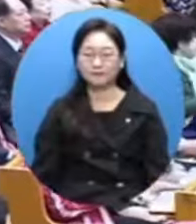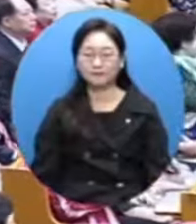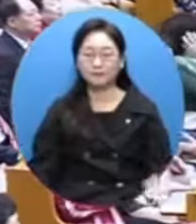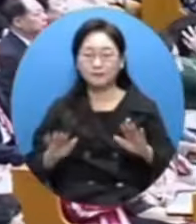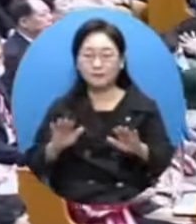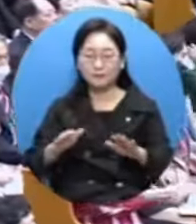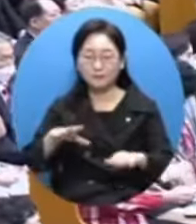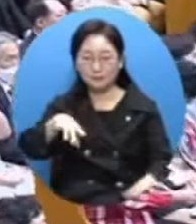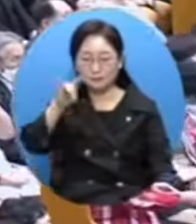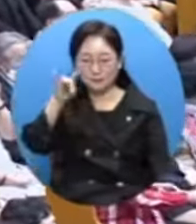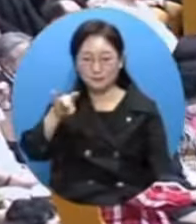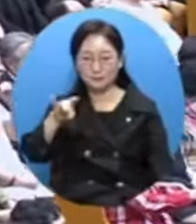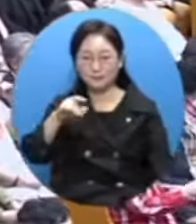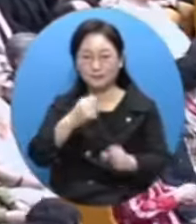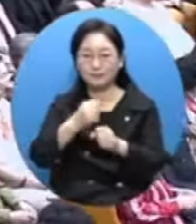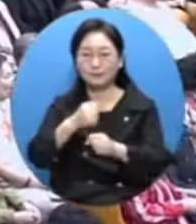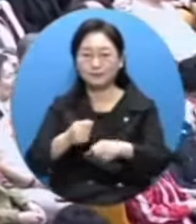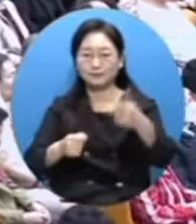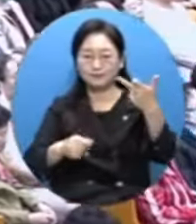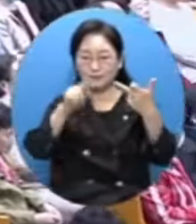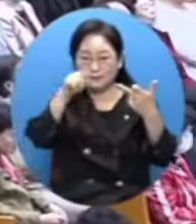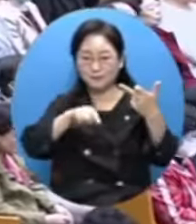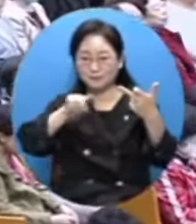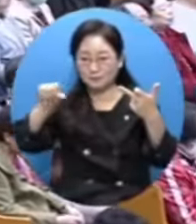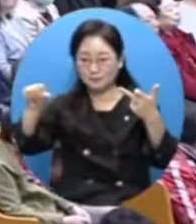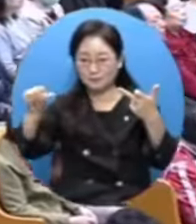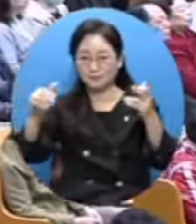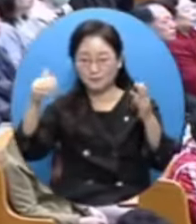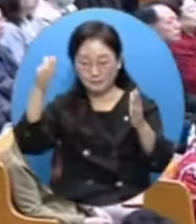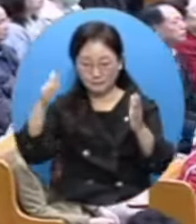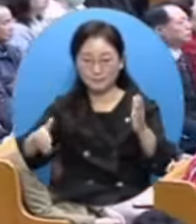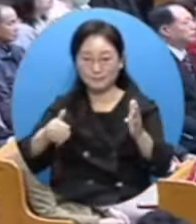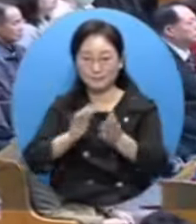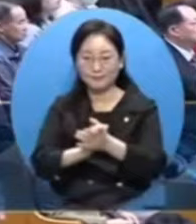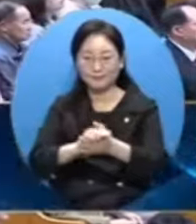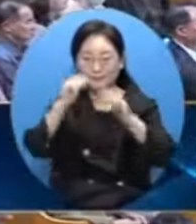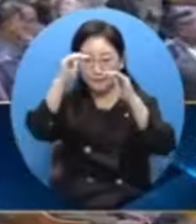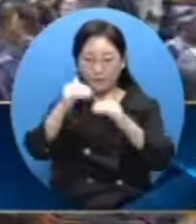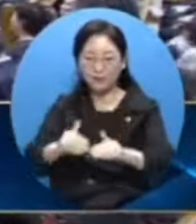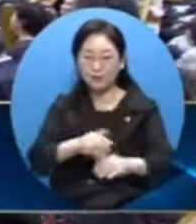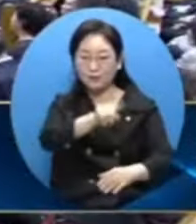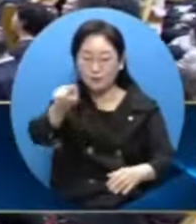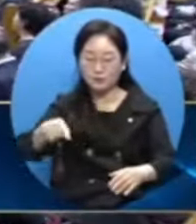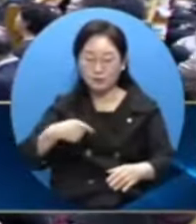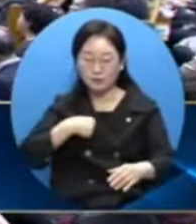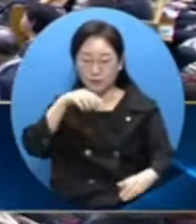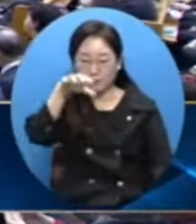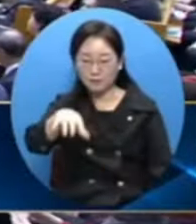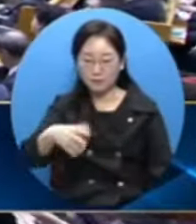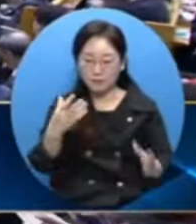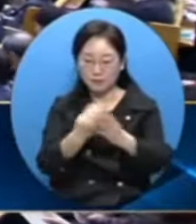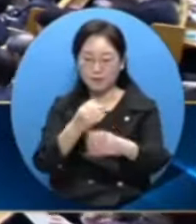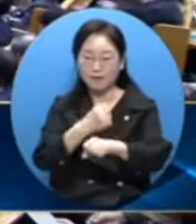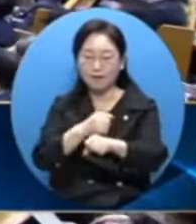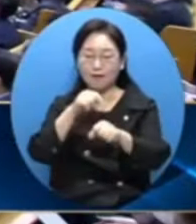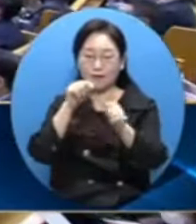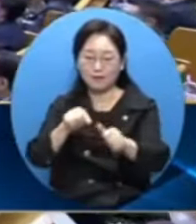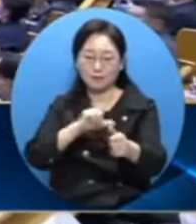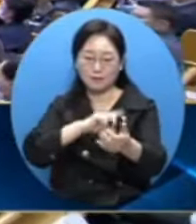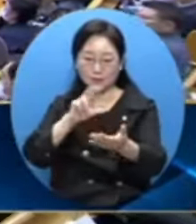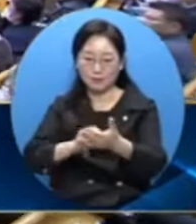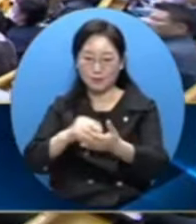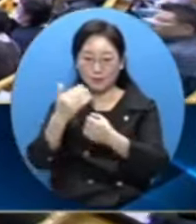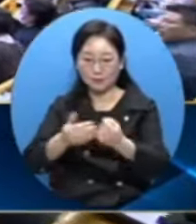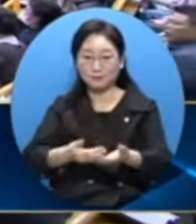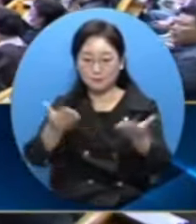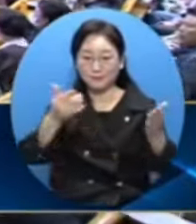오늘 저는 창세기 17장 1절 5절 말씀을 본문으로 해서 너는 내 앞에서 완전하라 이 어떤 제목으로 말씀을 나누기